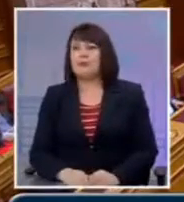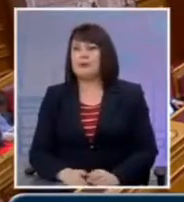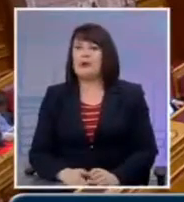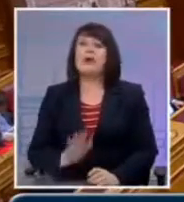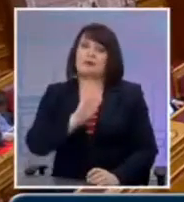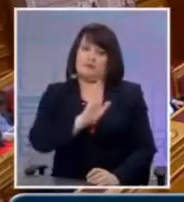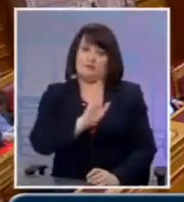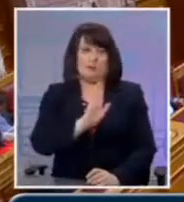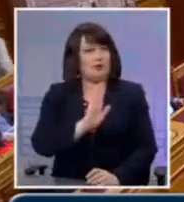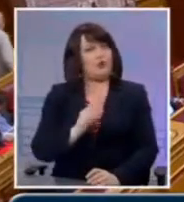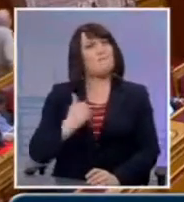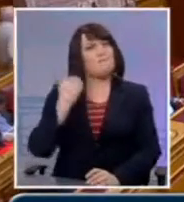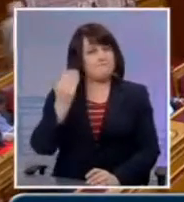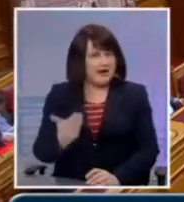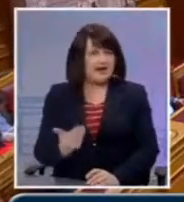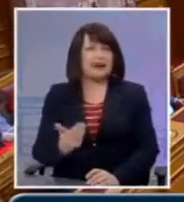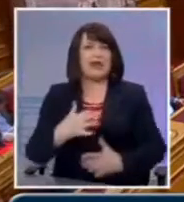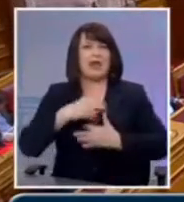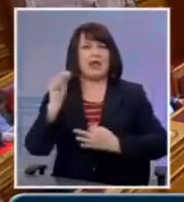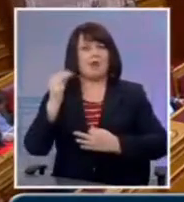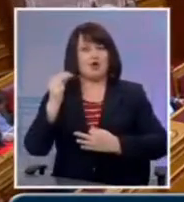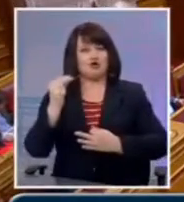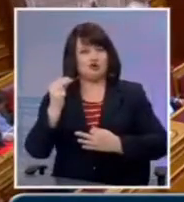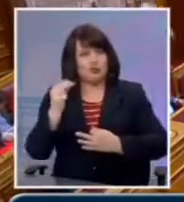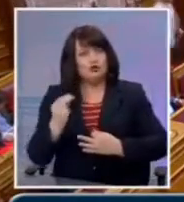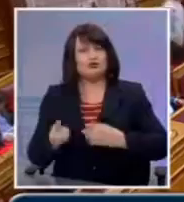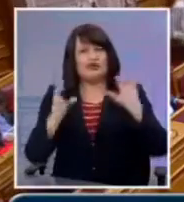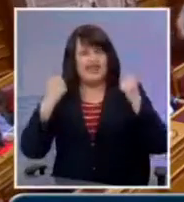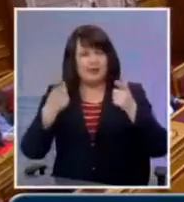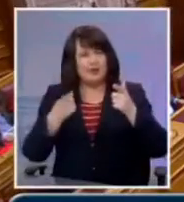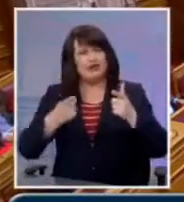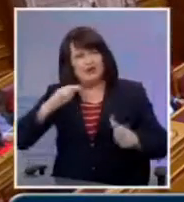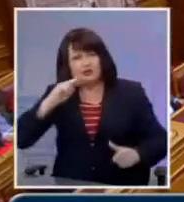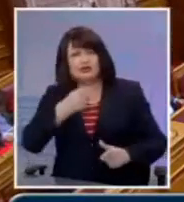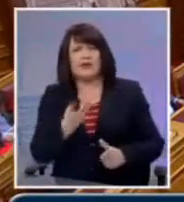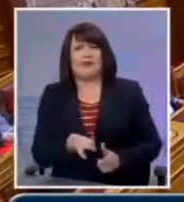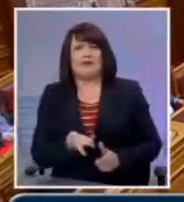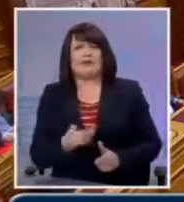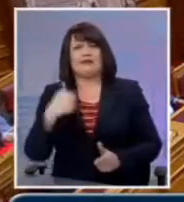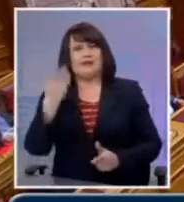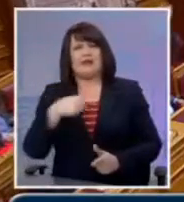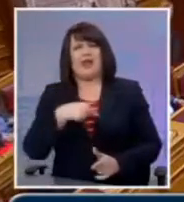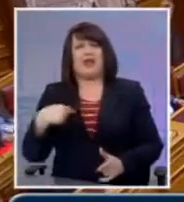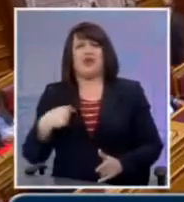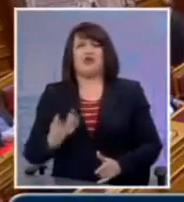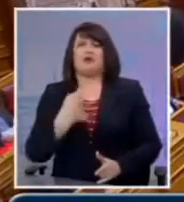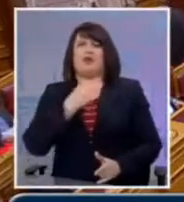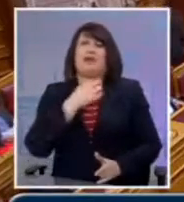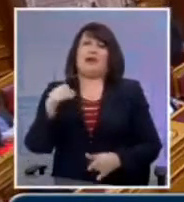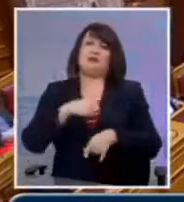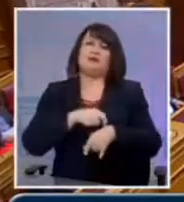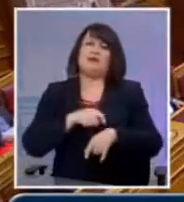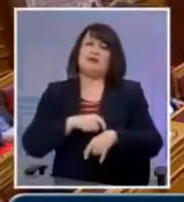Σας παρακαλώ, κοινοβουλευτικός εκπρόσωπος του κόμματός σας και ίδιος ο αρχηγός. Δεν χρειάζεται,